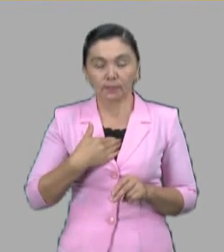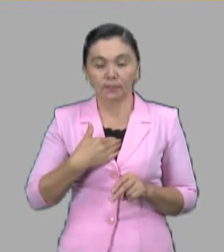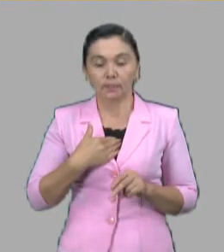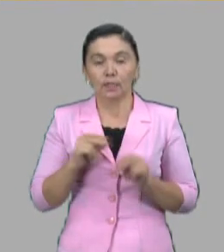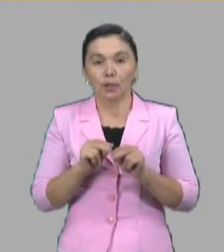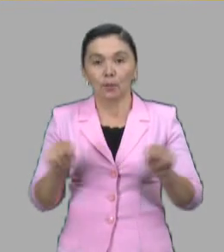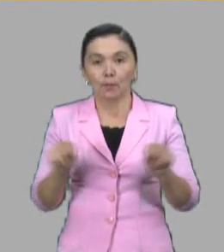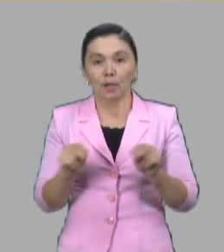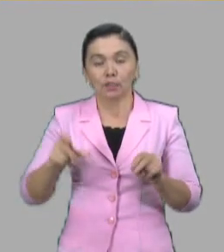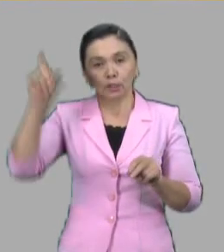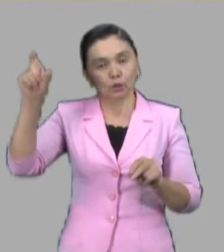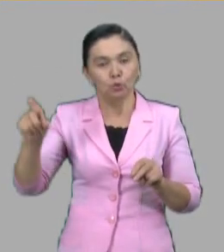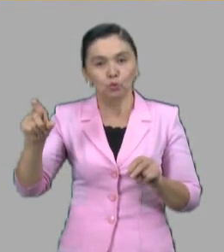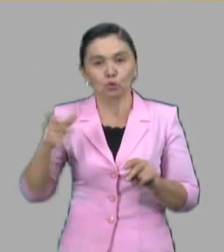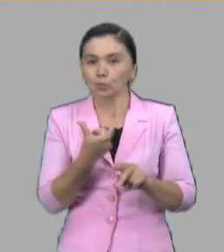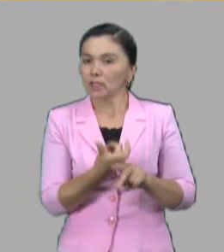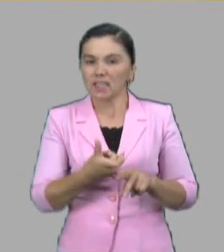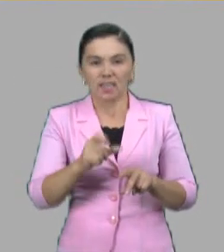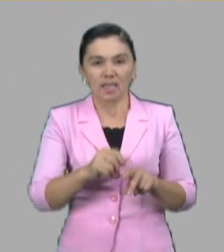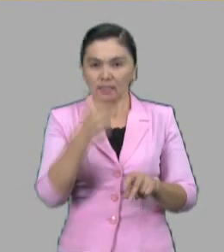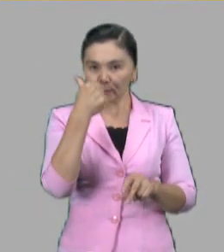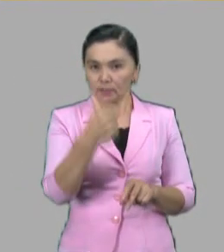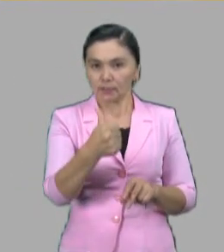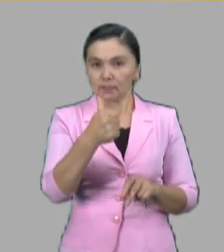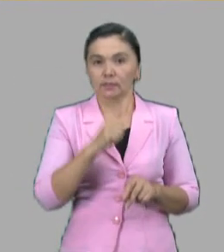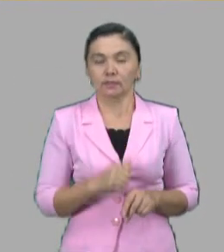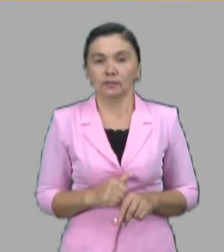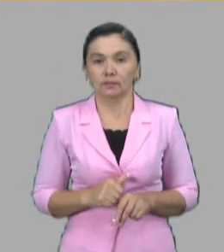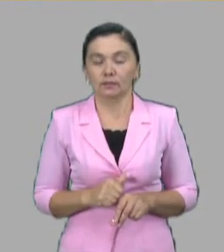Менин машыктыруучум эң мыкты.